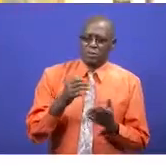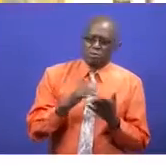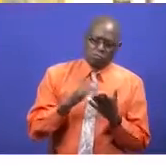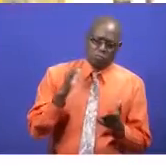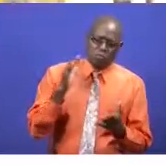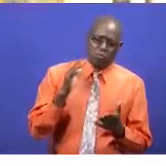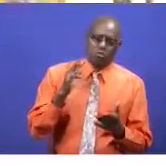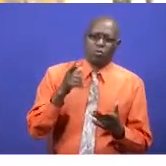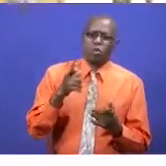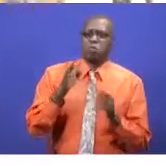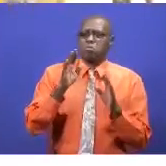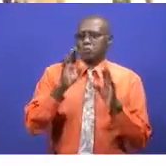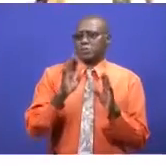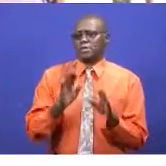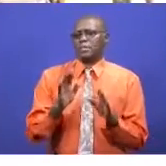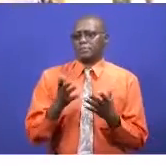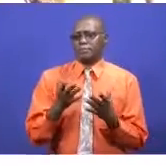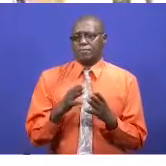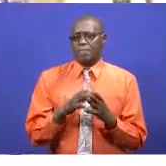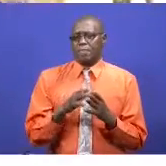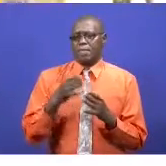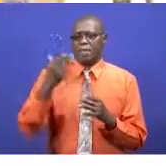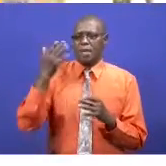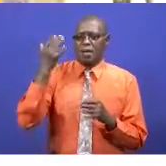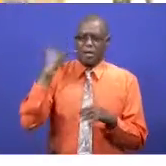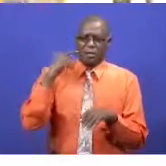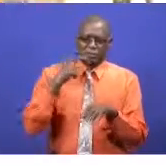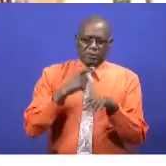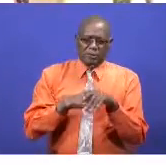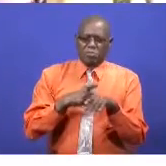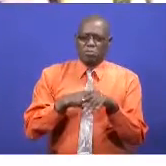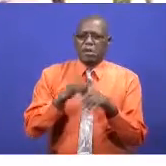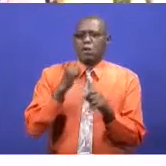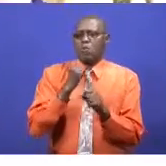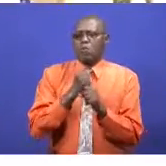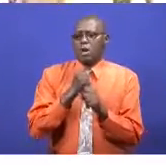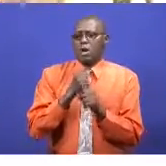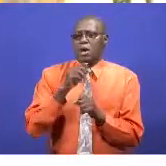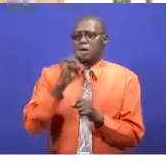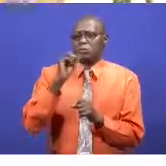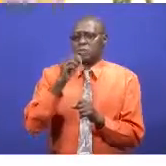umechunga. Like I tell you, the last time tulikuwa na program za kazi mtaani, kuna vijana walifanya mengi.